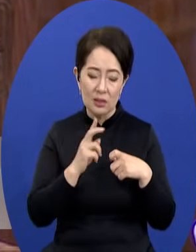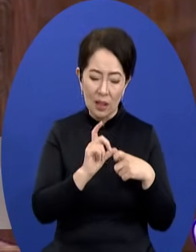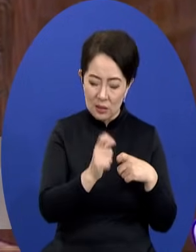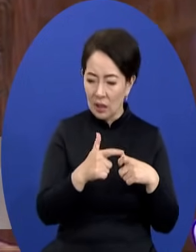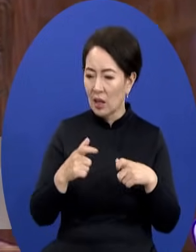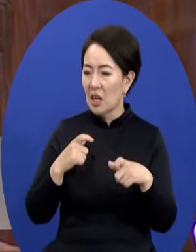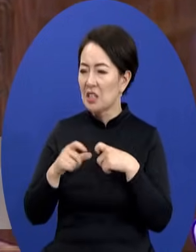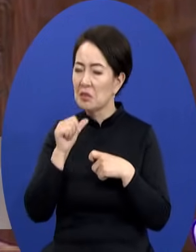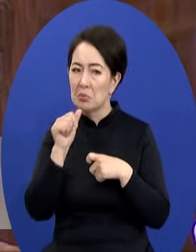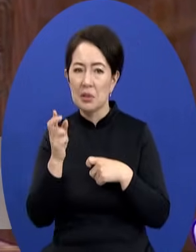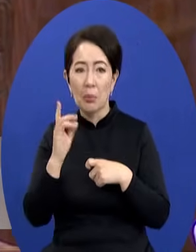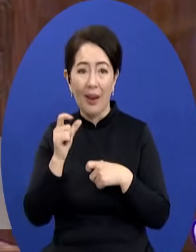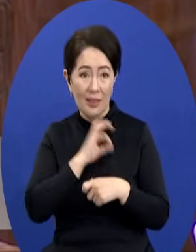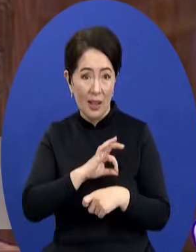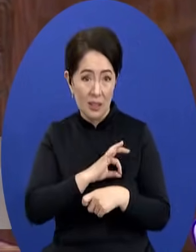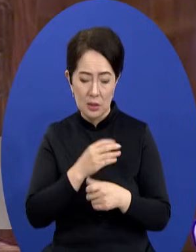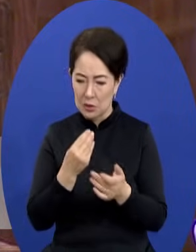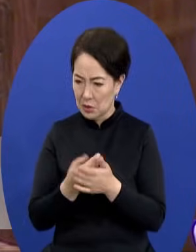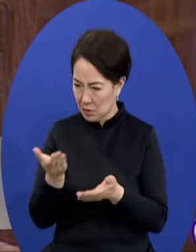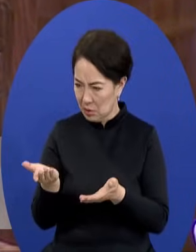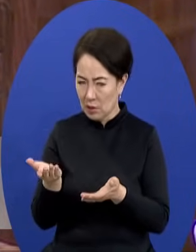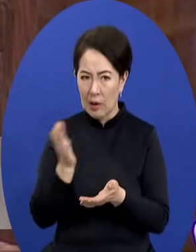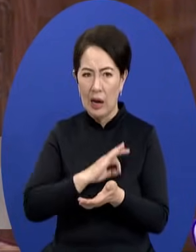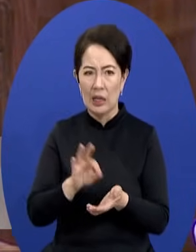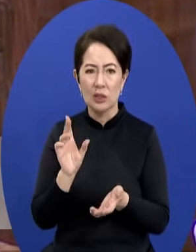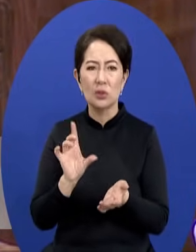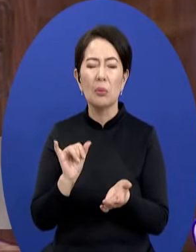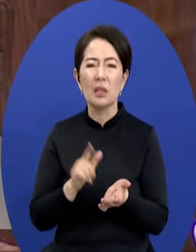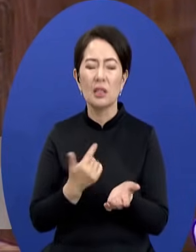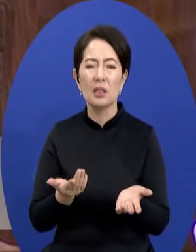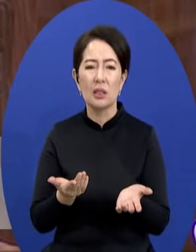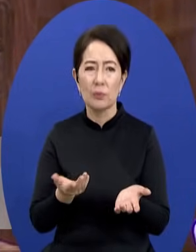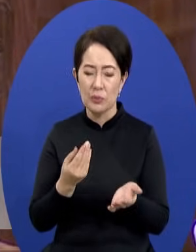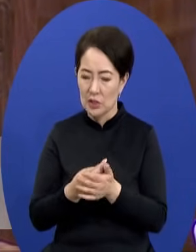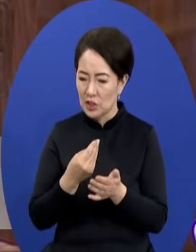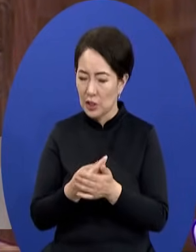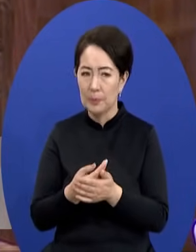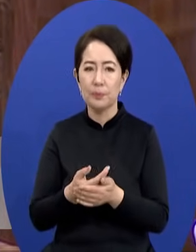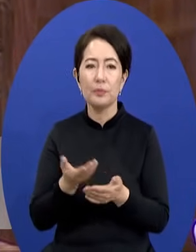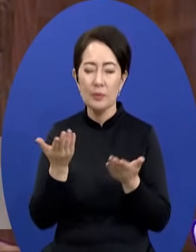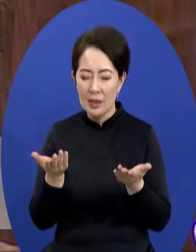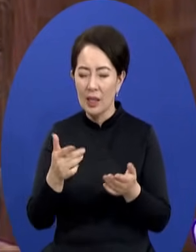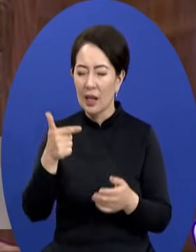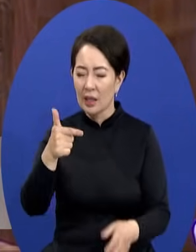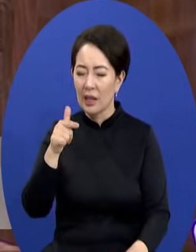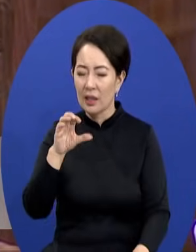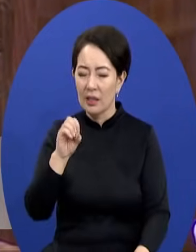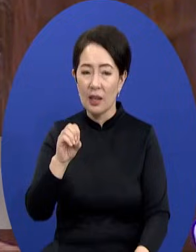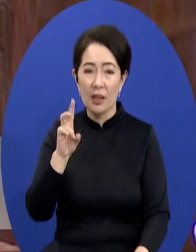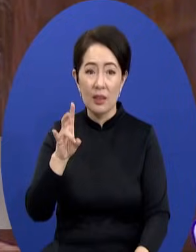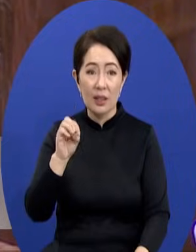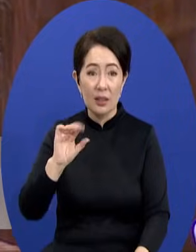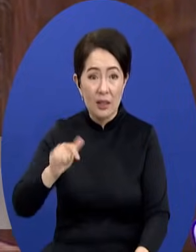холбоотой харилцааг зохицуулахад л орчиж байгаа шүү дээ. Тэгэхээр тэрэн чинь одоо бид нар энийг ашиглах ямар ч шаардлага байхгүй байхгүй юу? А чинь ер нь бол генетик мэдээллийг өнөөдөр